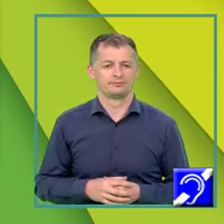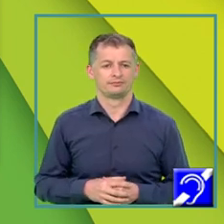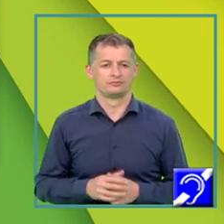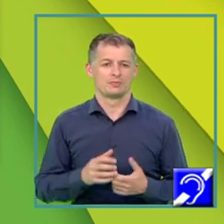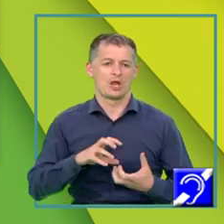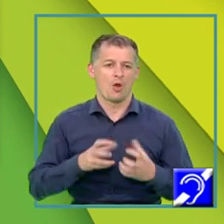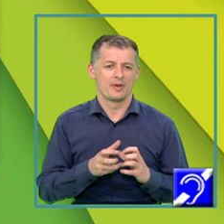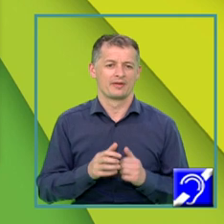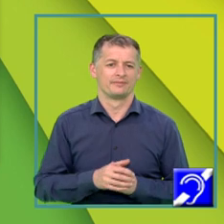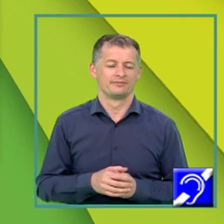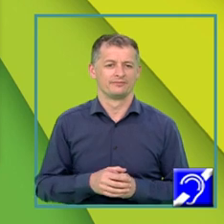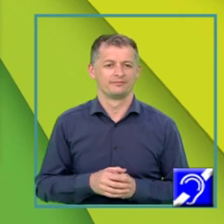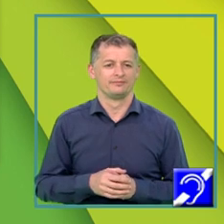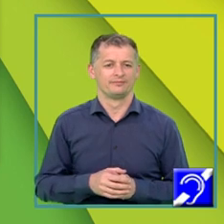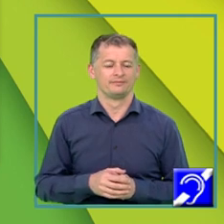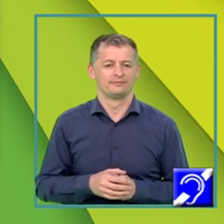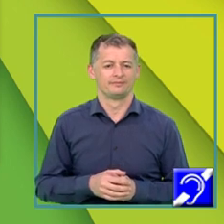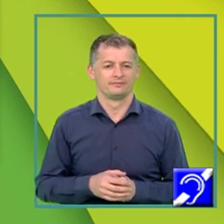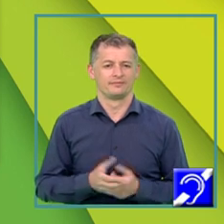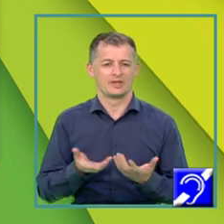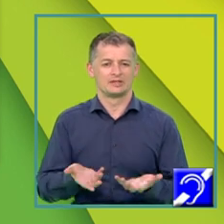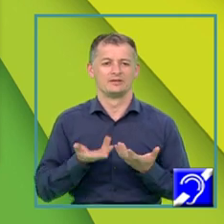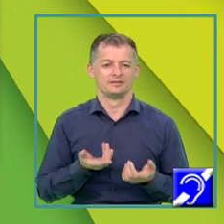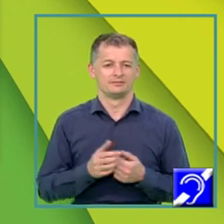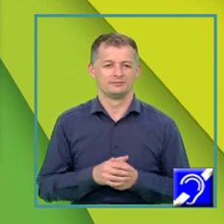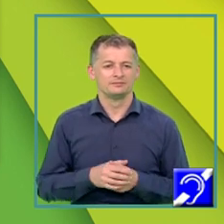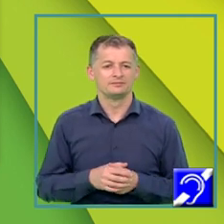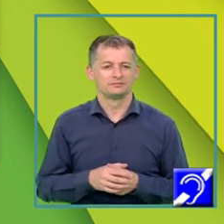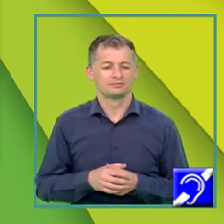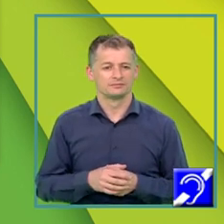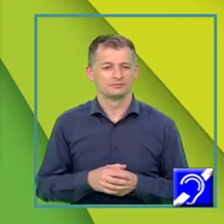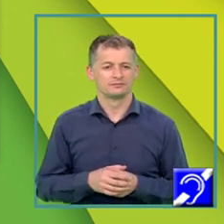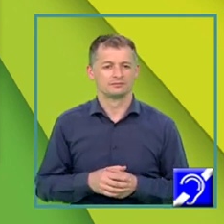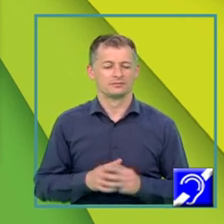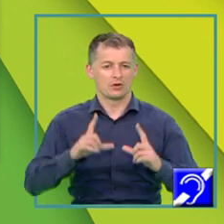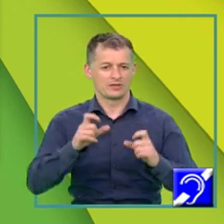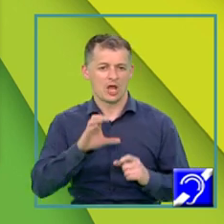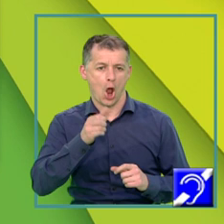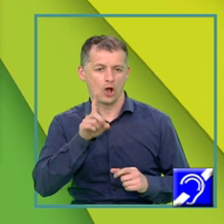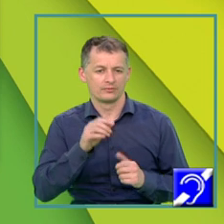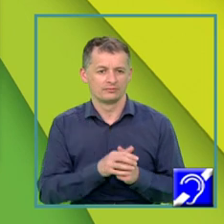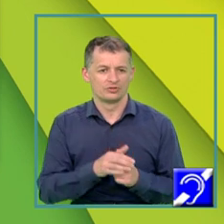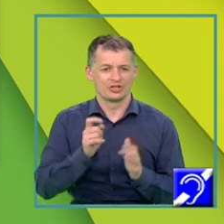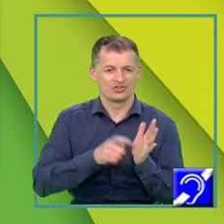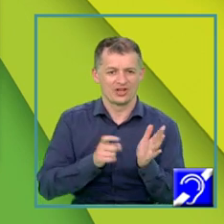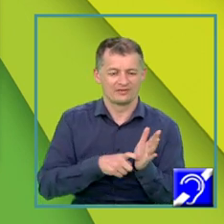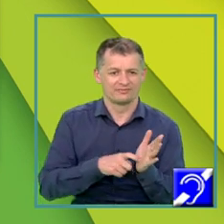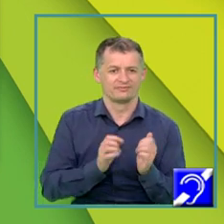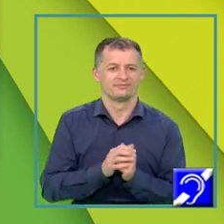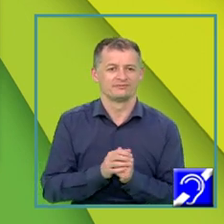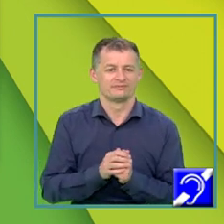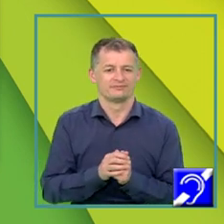mai complicat ni se dă o secvență de cod și ne cere să